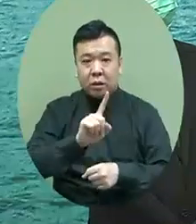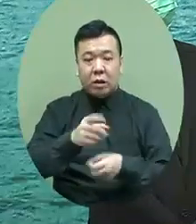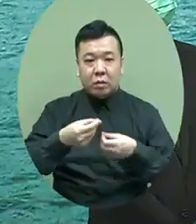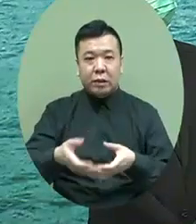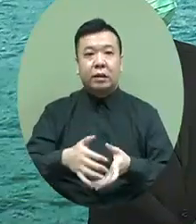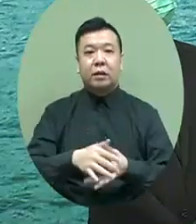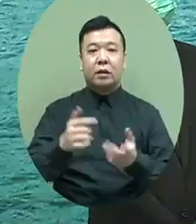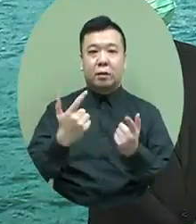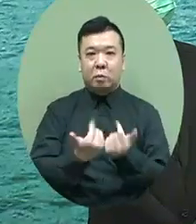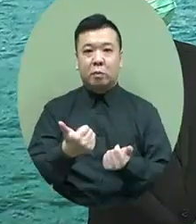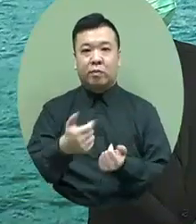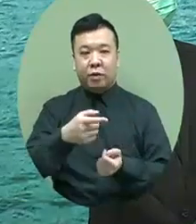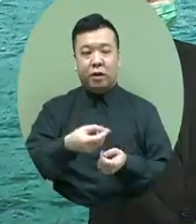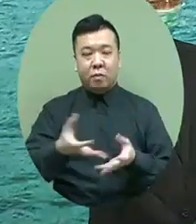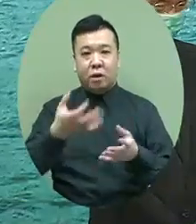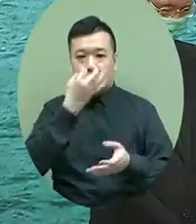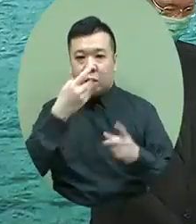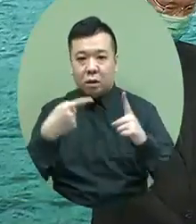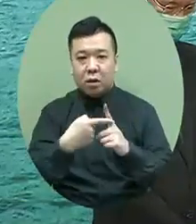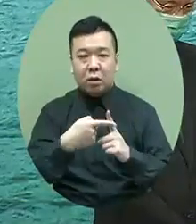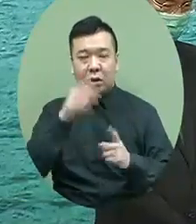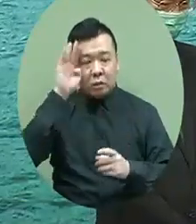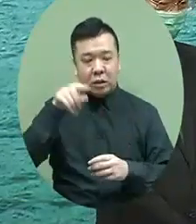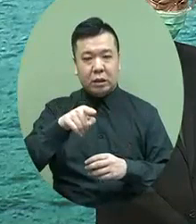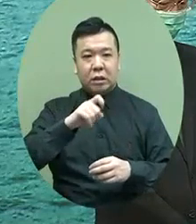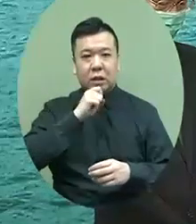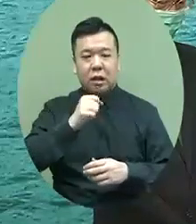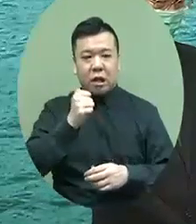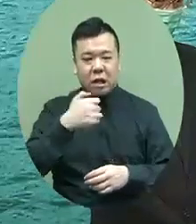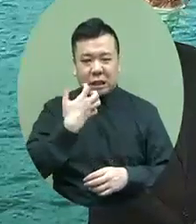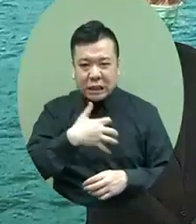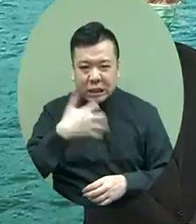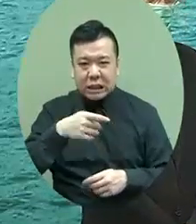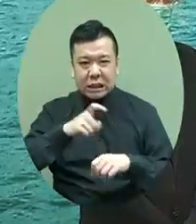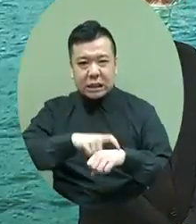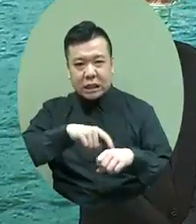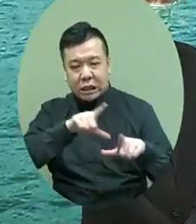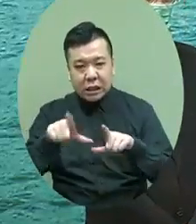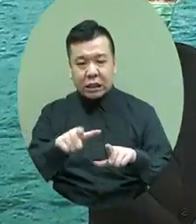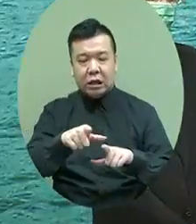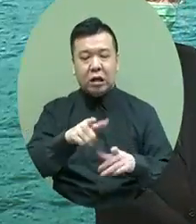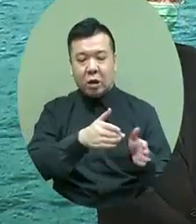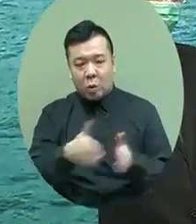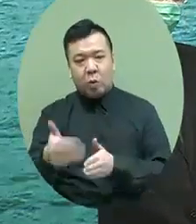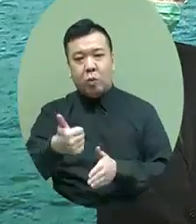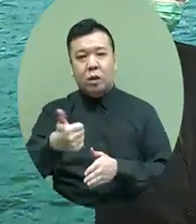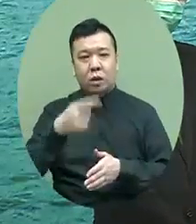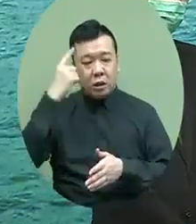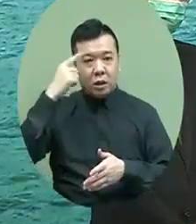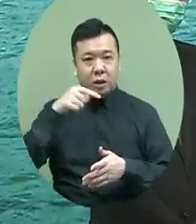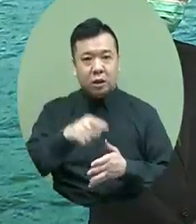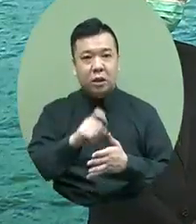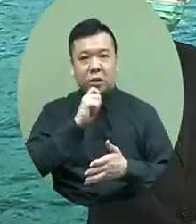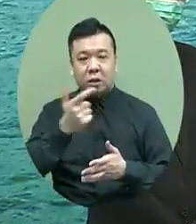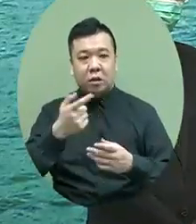工作嘅製造咧，點可以更加好咁樣令到香港市民咧可以喺呢個疫境嘅時期可以去度過咧？呢個係好關心